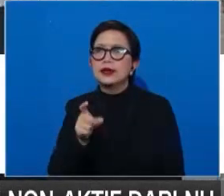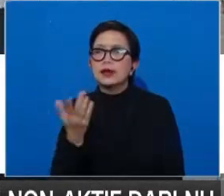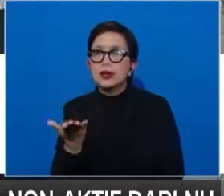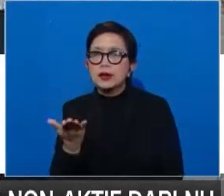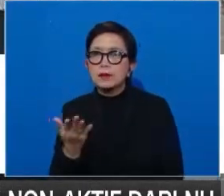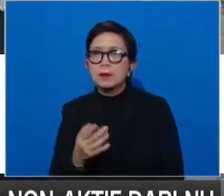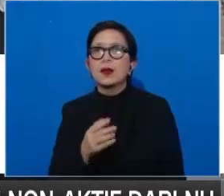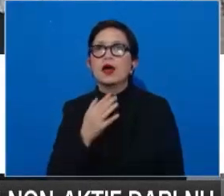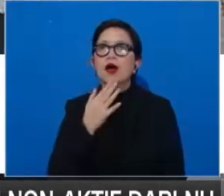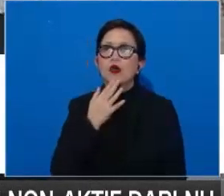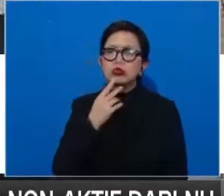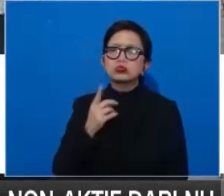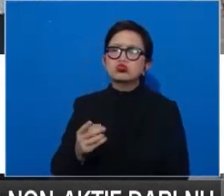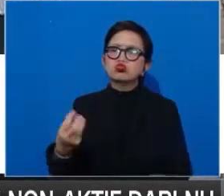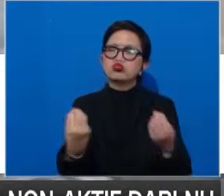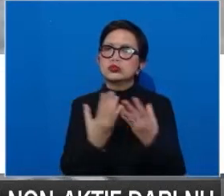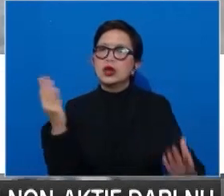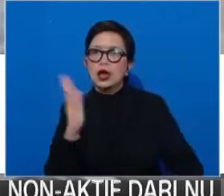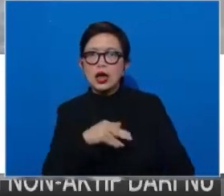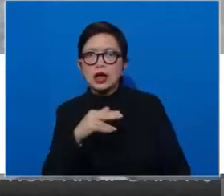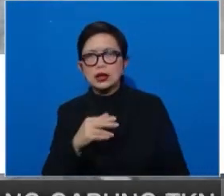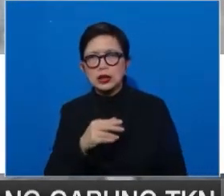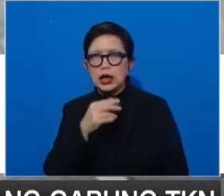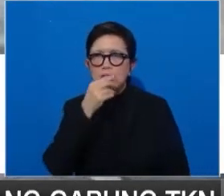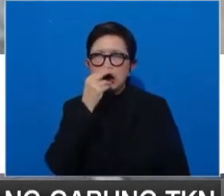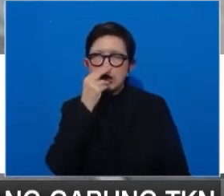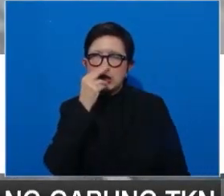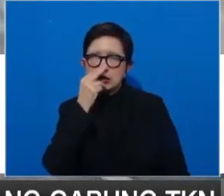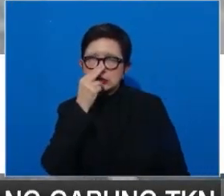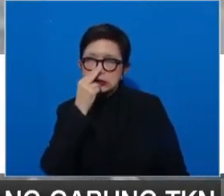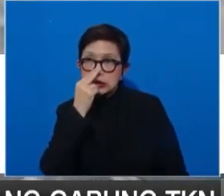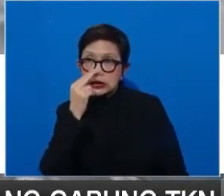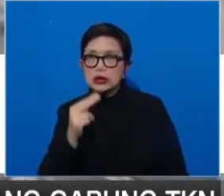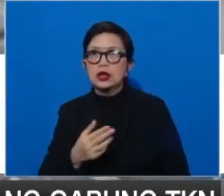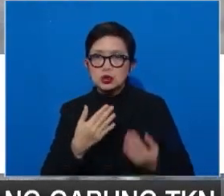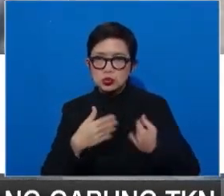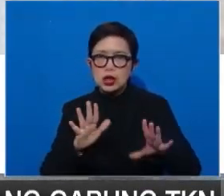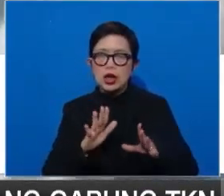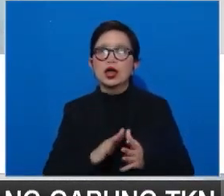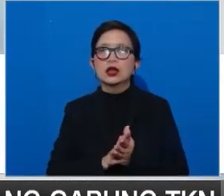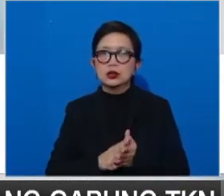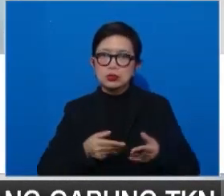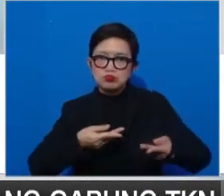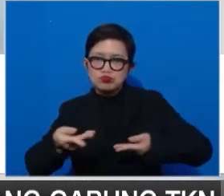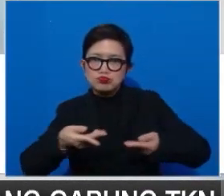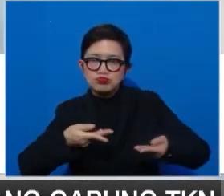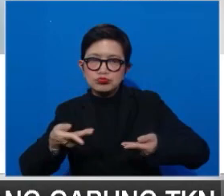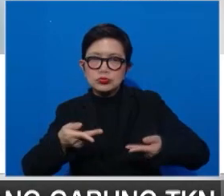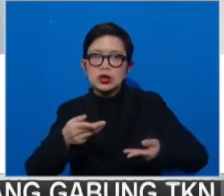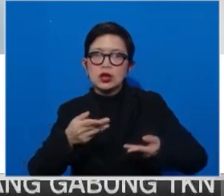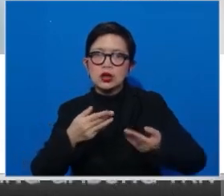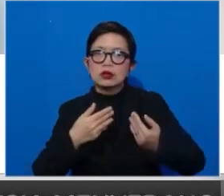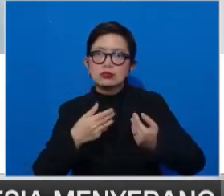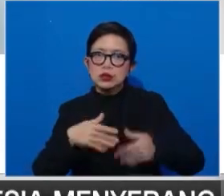mengatakan, kecelakaan ini terjadi pada Senin. Ia menambahkan masalah ini telah diselesaikan di Polres Polman dan kedua pihak sepakat